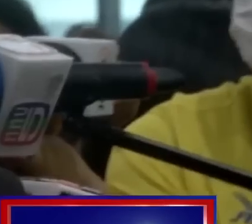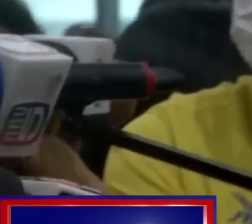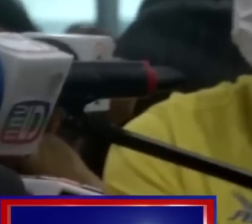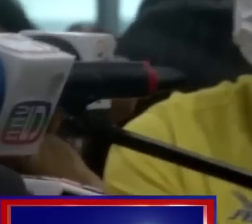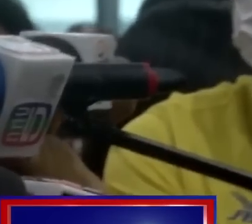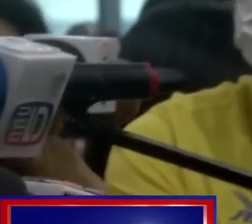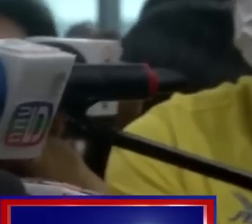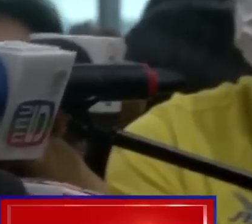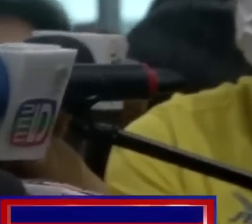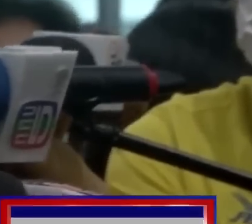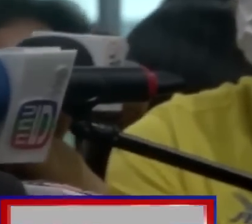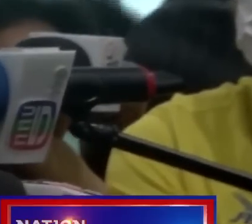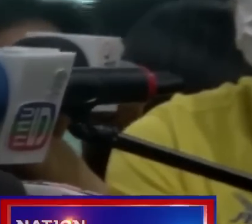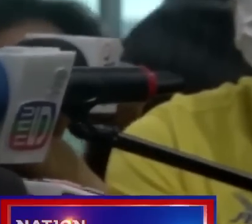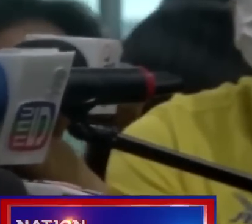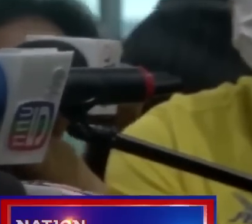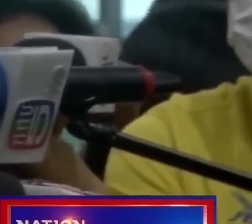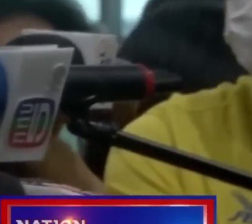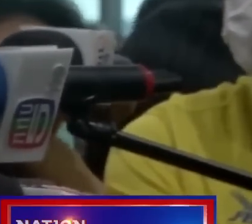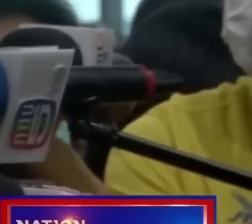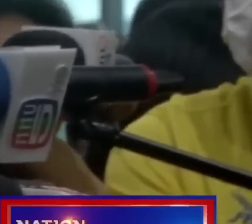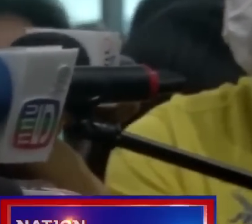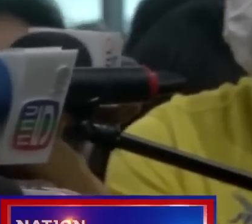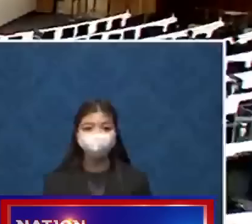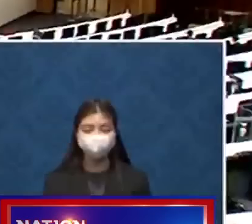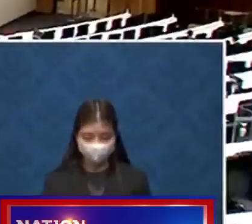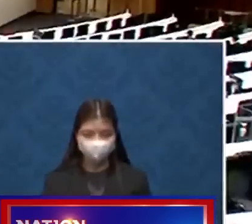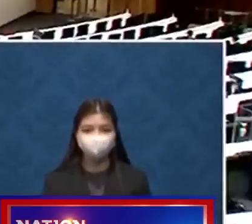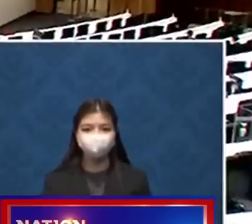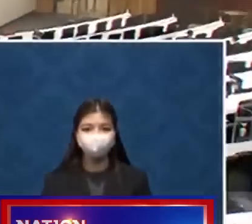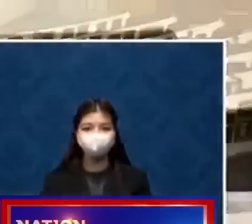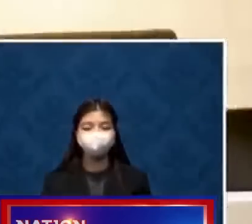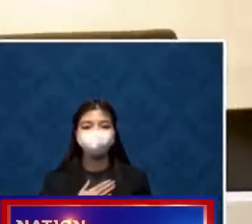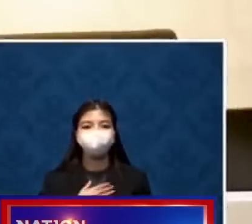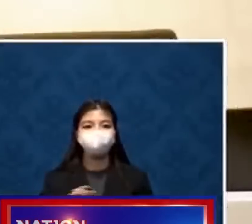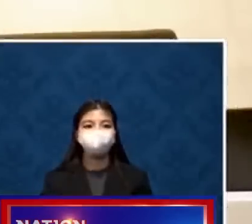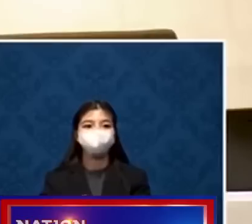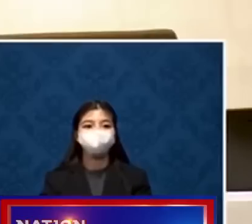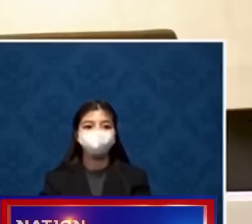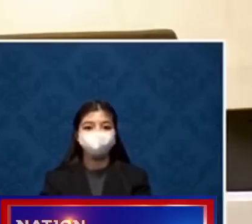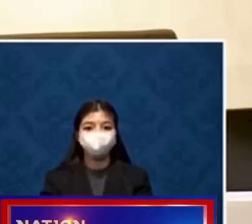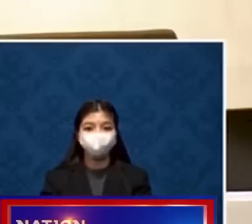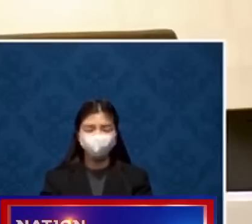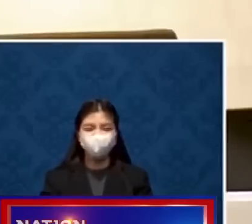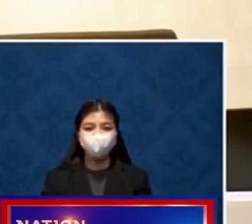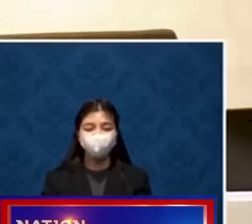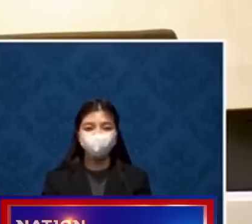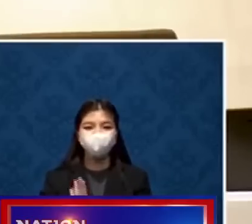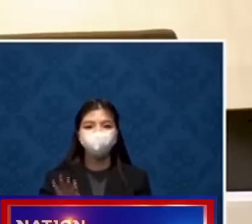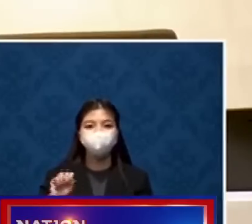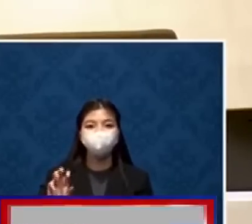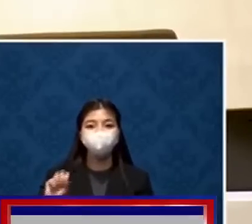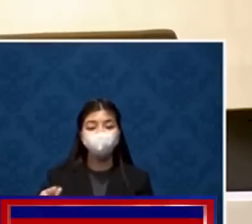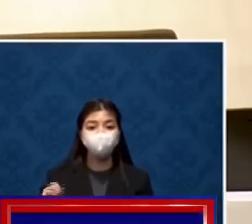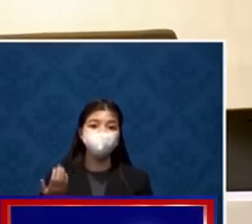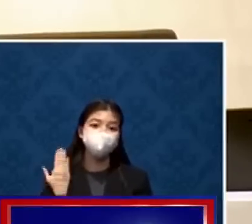แดกก็เข้าไปในสภาแล้วก็ใช้สิทธิ์รัฐมนตรีประจำสำนักนายกรัฐมนตรีชี้แจงเรื่อง